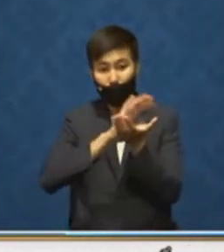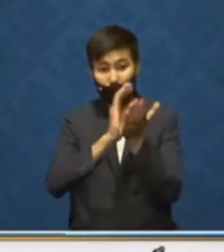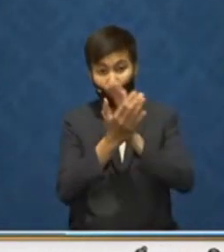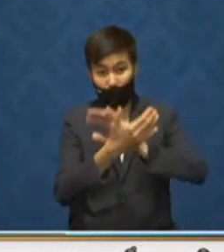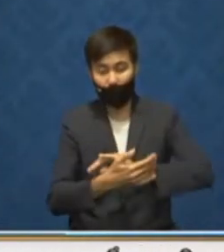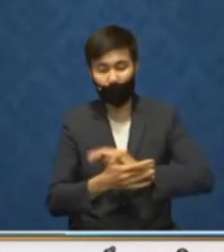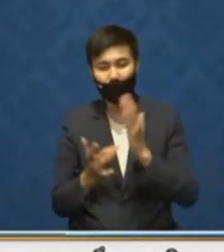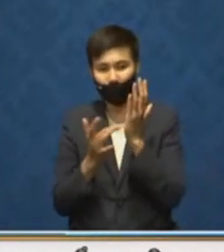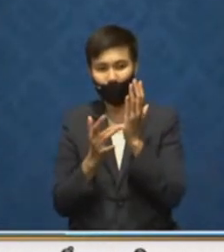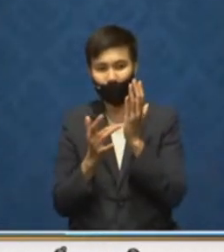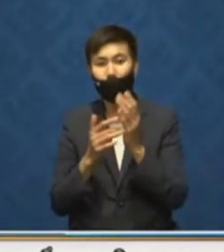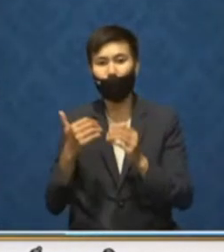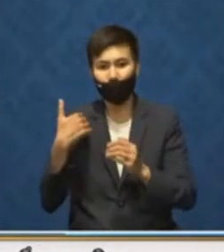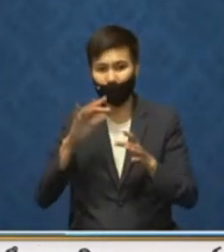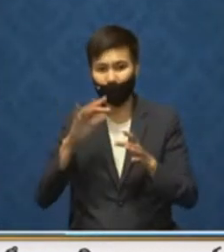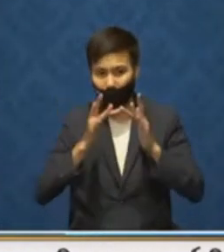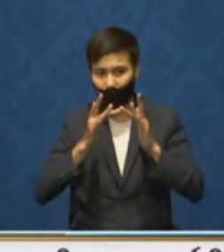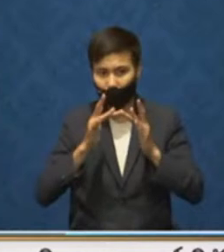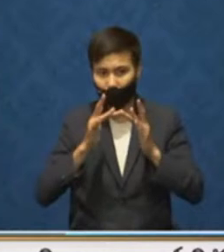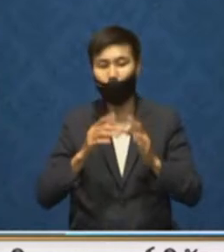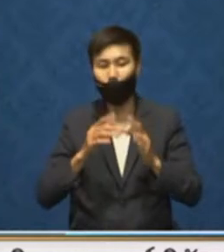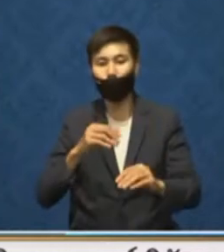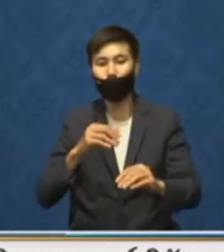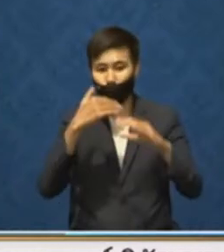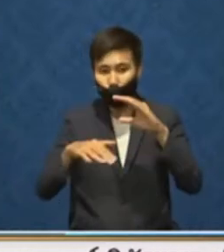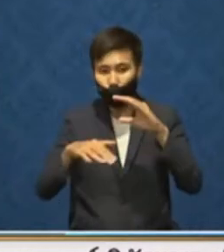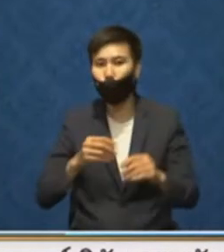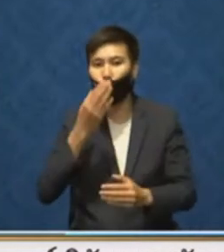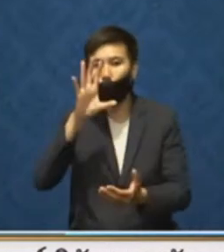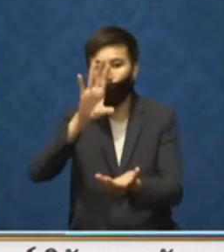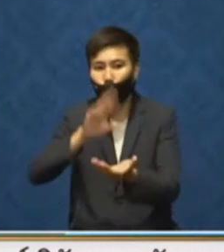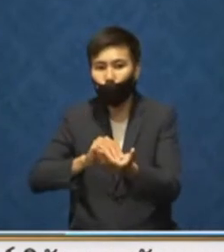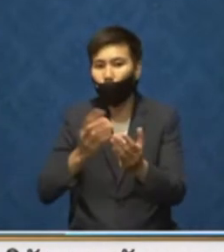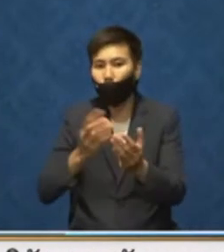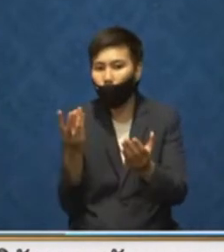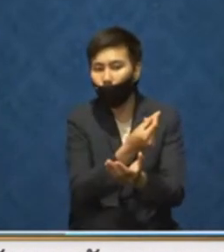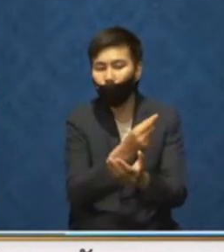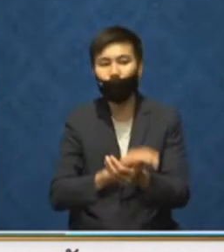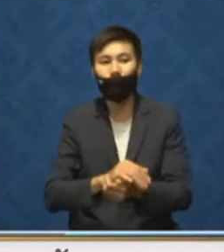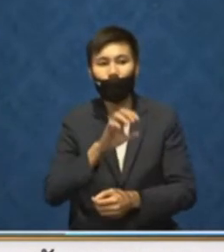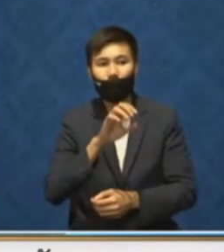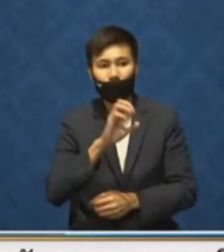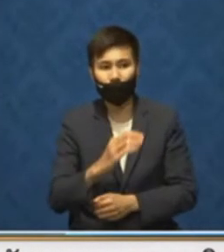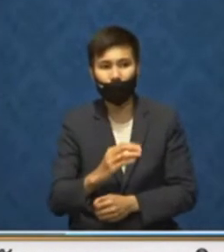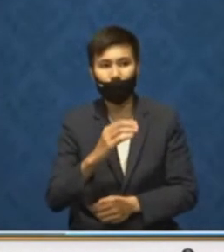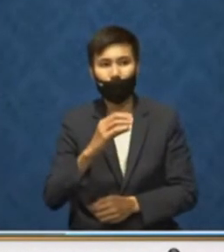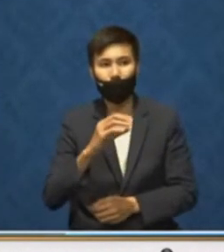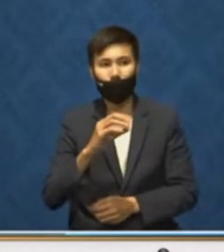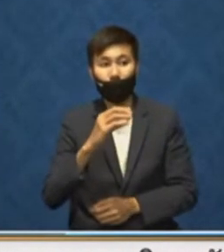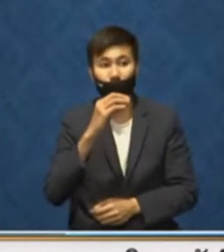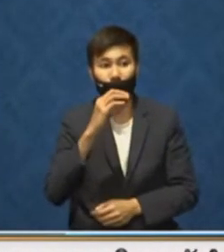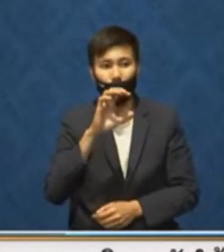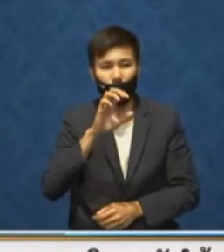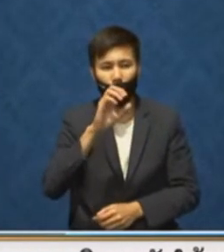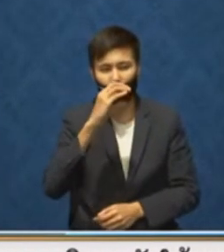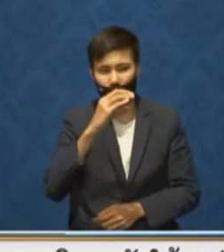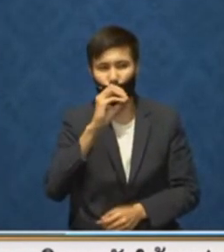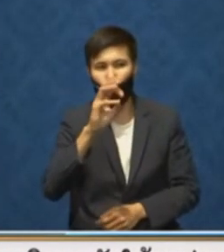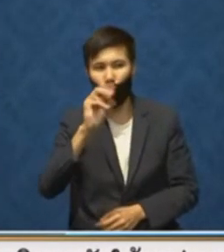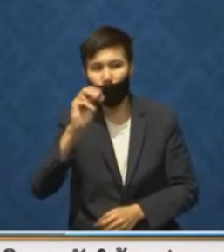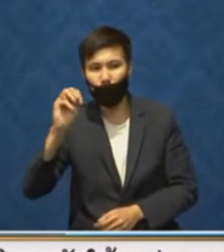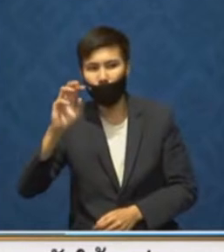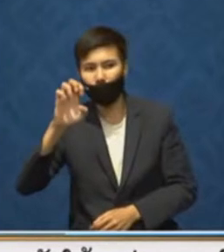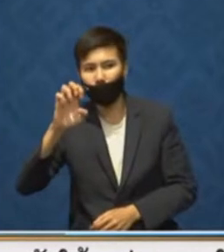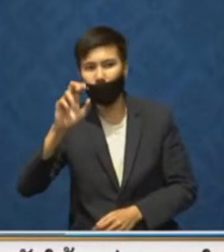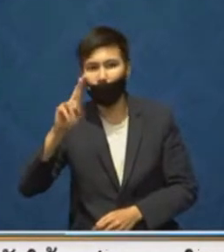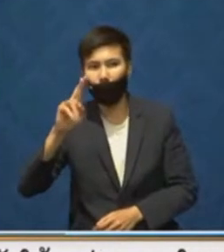เสด็จที่ส่งผ่านข้อมูลได้รวดเร็วฉันทีที่น่าสนใจด้วยกับซีe-commerceนะครับช่วงปี 6 0 6 4มีการขยายตัวต่อเนื่องเฉลี่ยที่